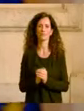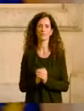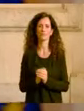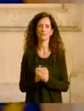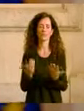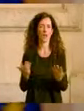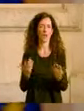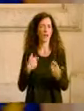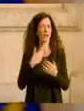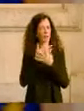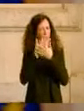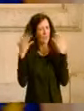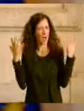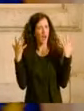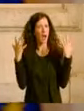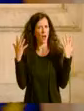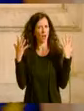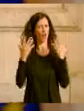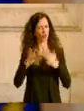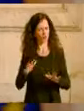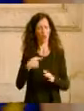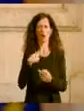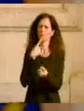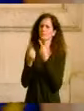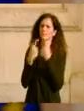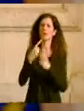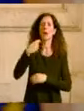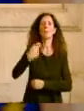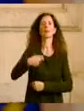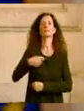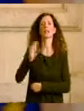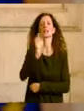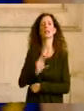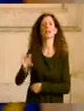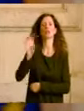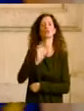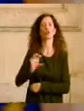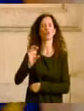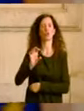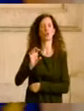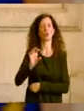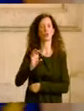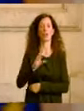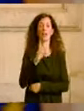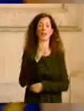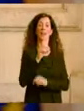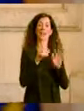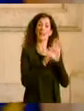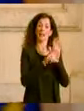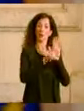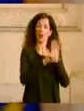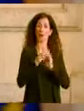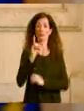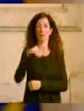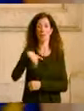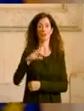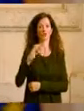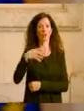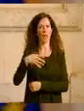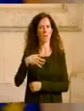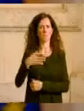molto chiaro con i presidenti delle regioni e il decreto legge e il DPCM è molto chiaro. Qui non c'è nessuno scarico